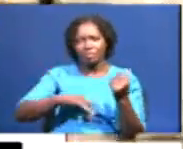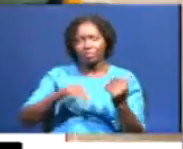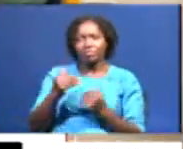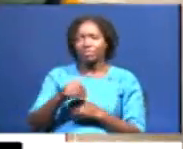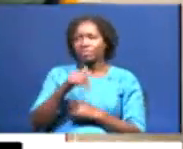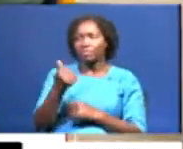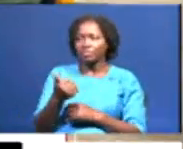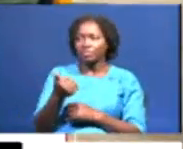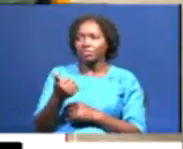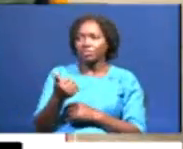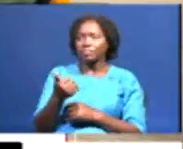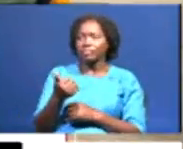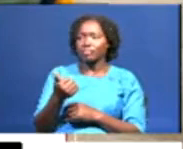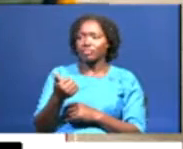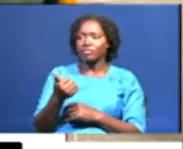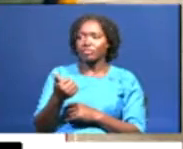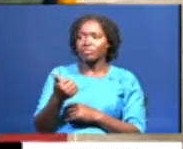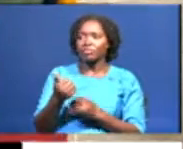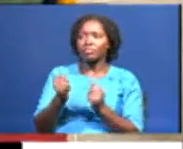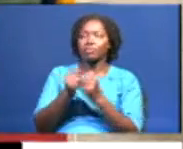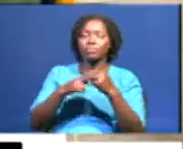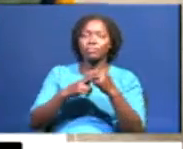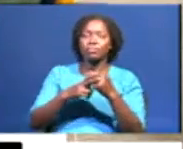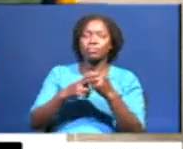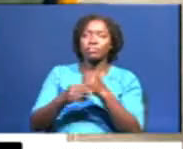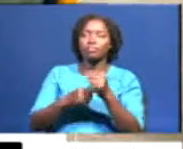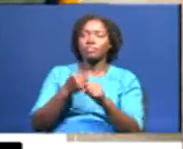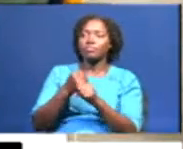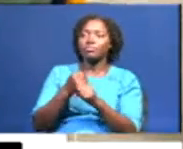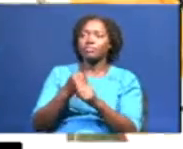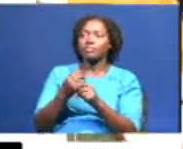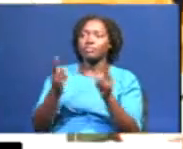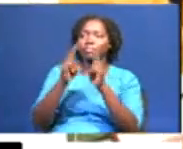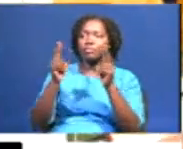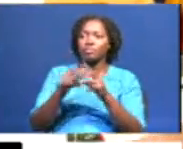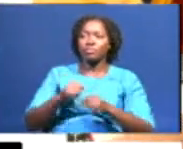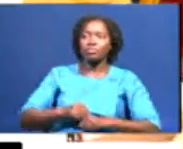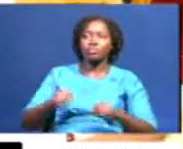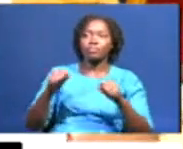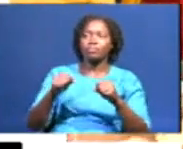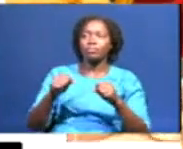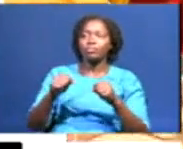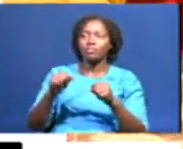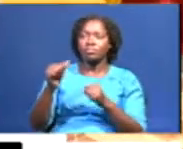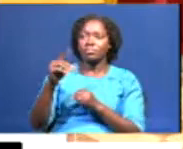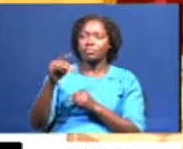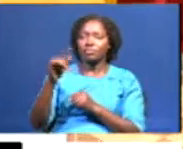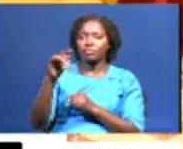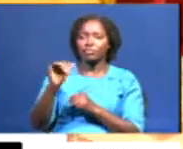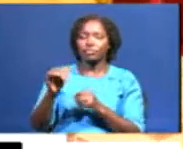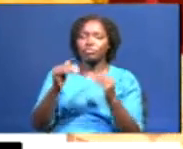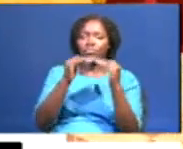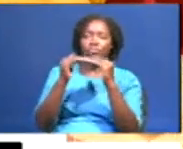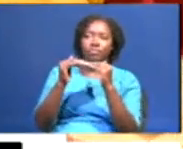Rahman, huku mchezaji mwenye umri wa miaka 17 mwenye hadhi ya International Master Samat Aditi akitoka sare na